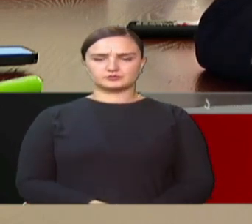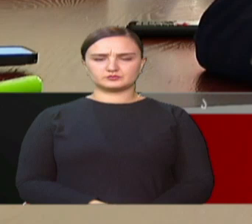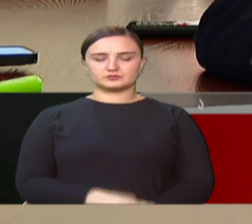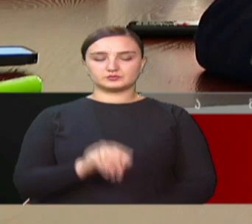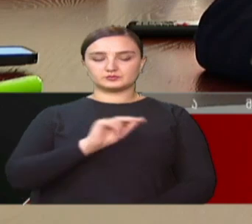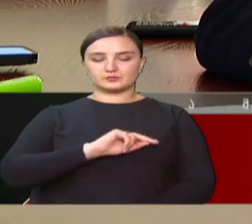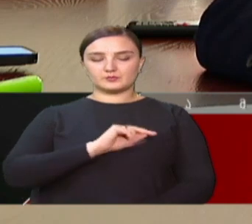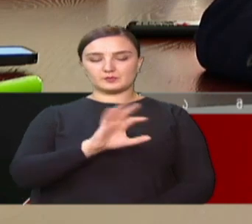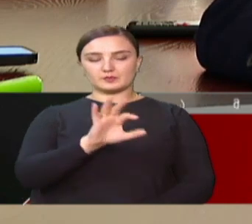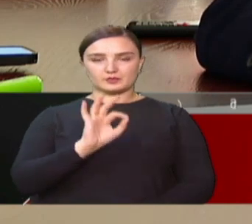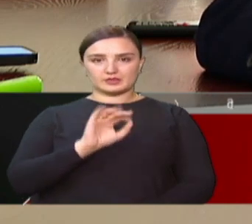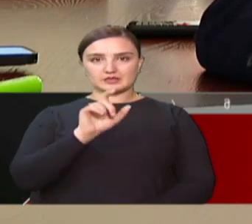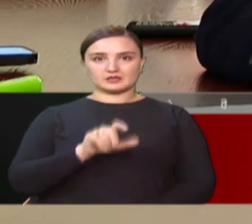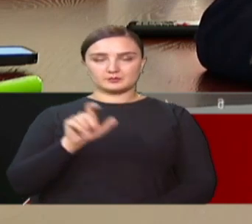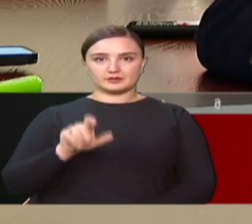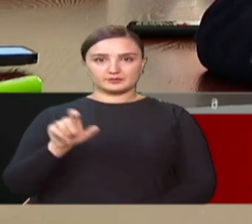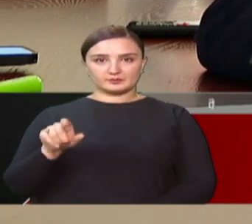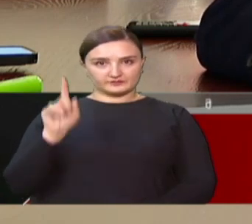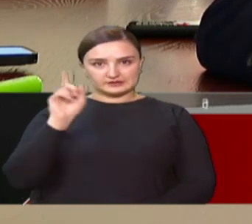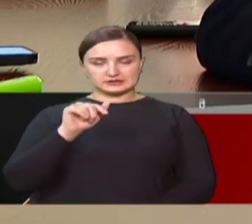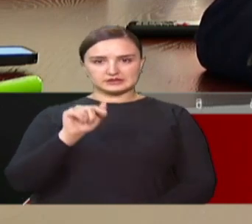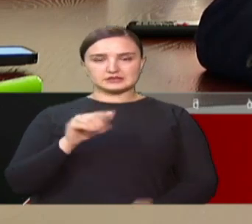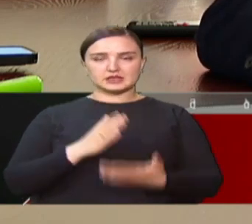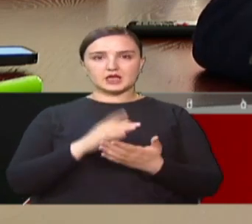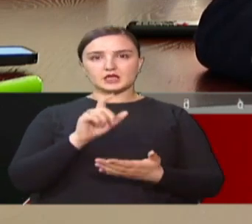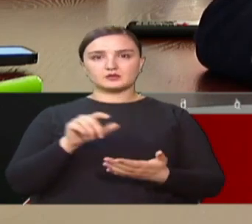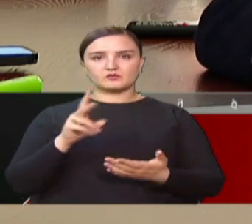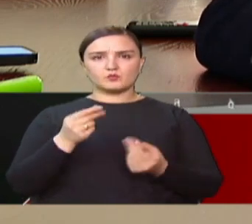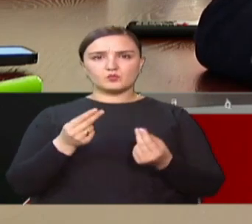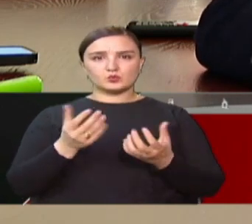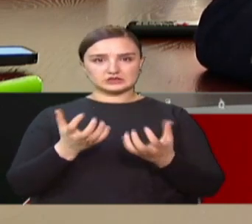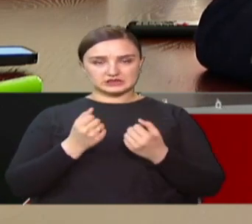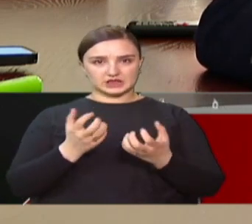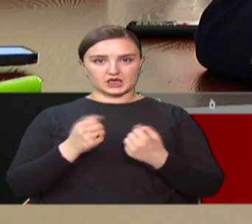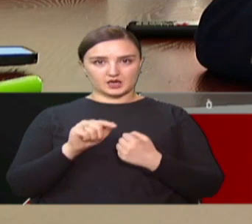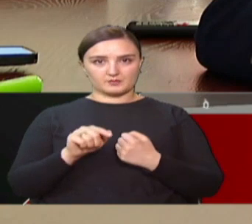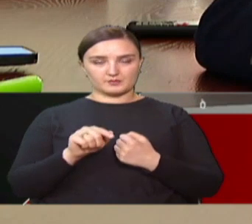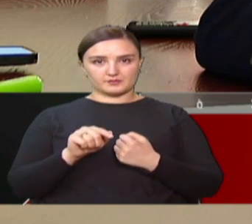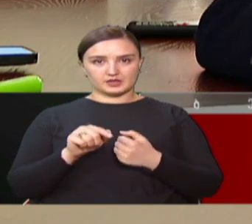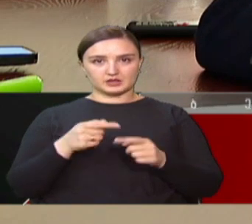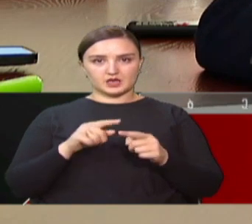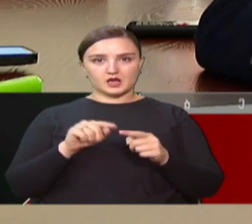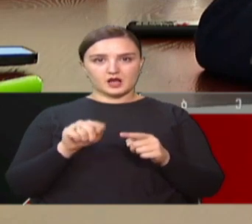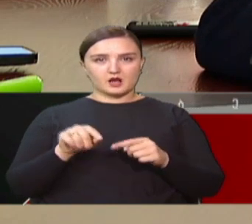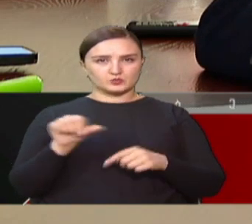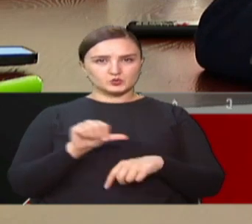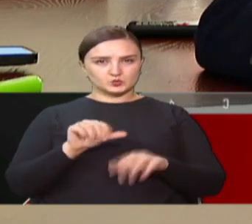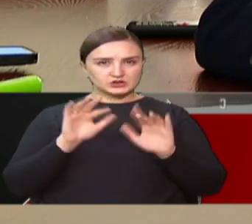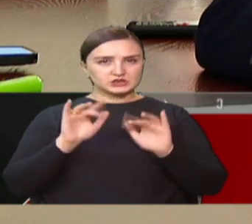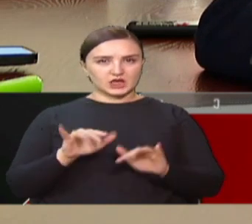დაქირავებული ადამიანები რა, მოქირავნეები, იცით რა, ეს ხო არიან ადამიანები, რომ ფულს იღებენ. აი ამ აუკ საქმეში რა,